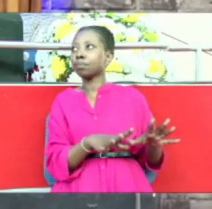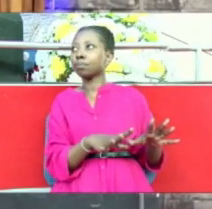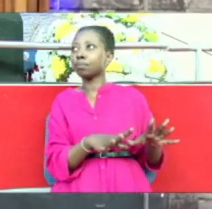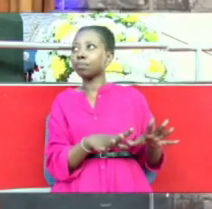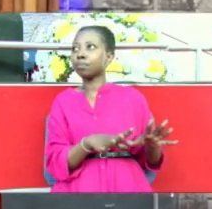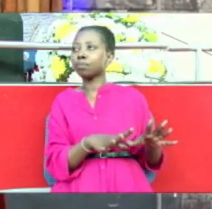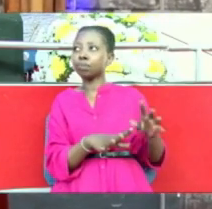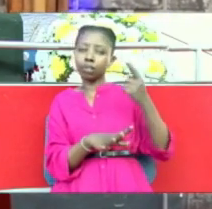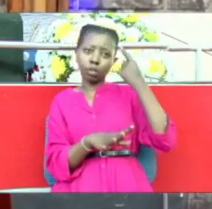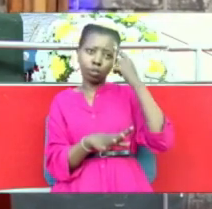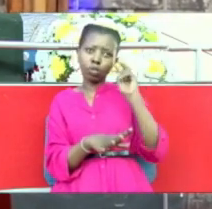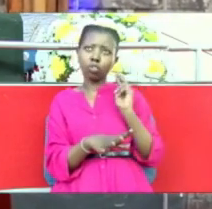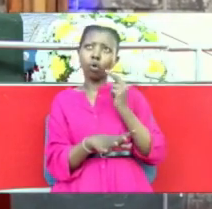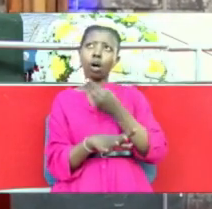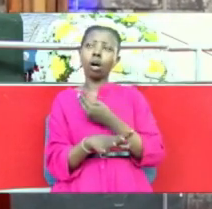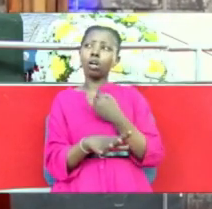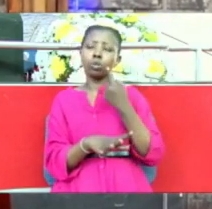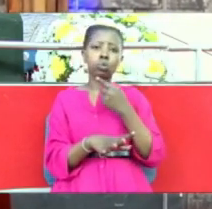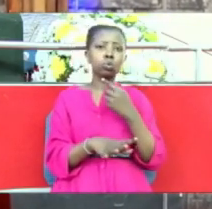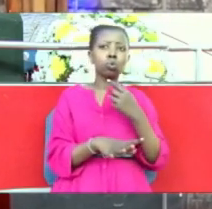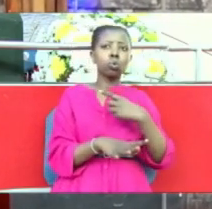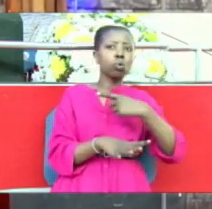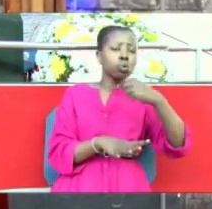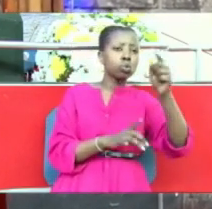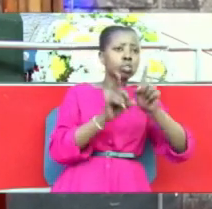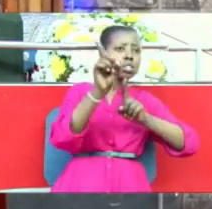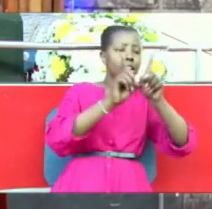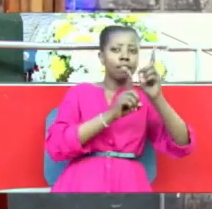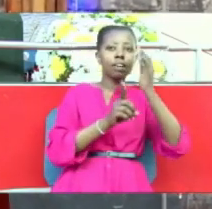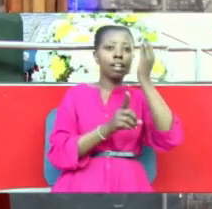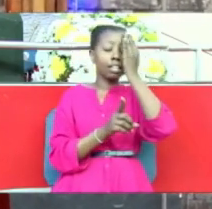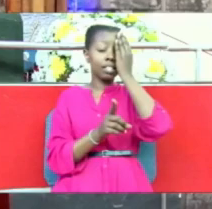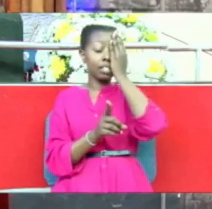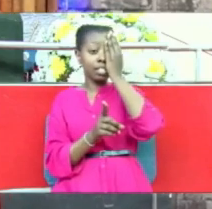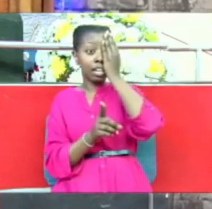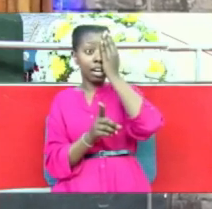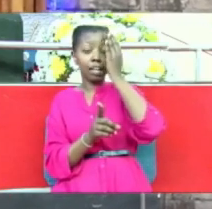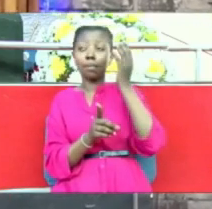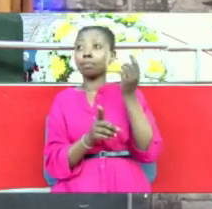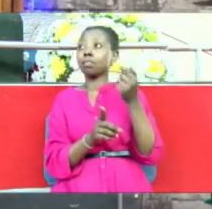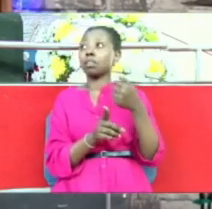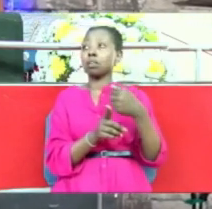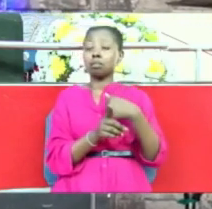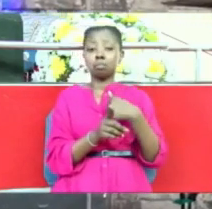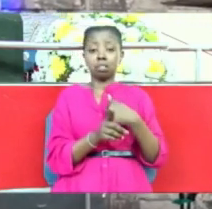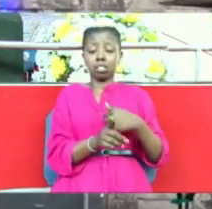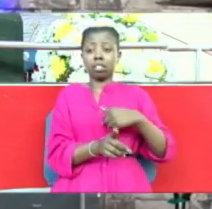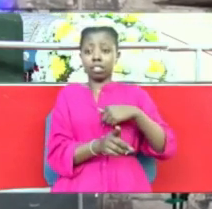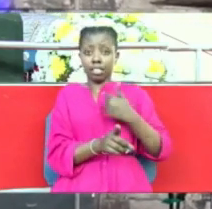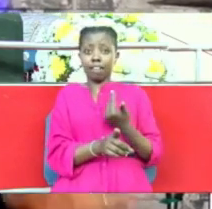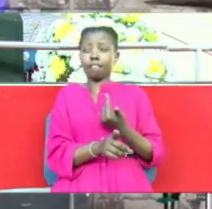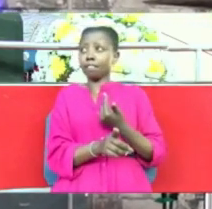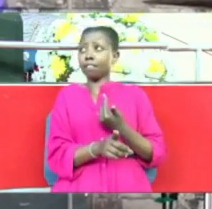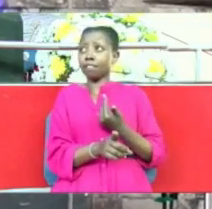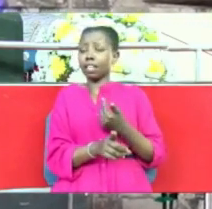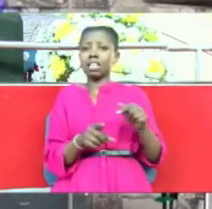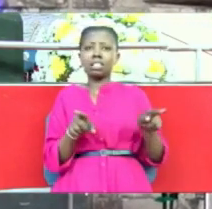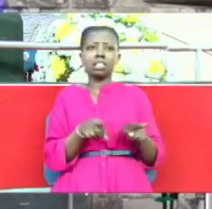For us that went to Israel, I am still myself still